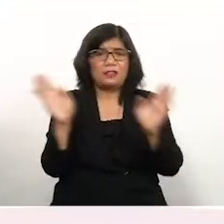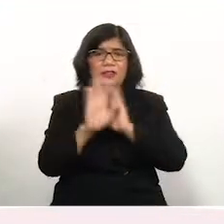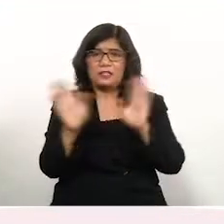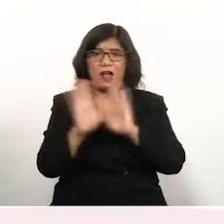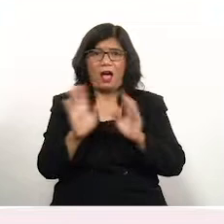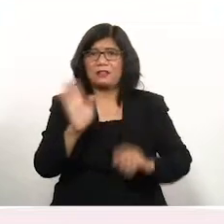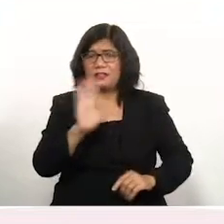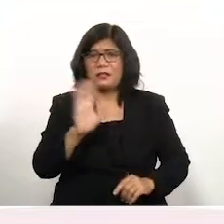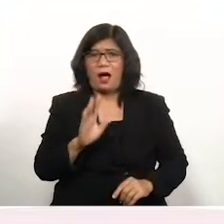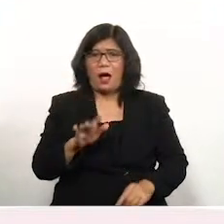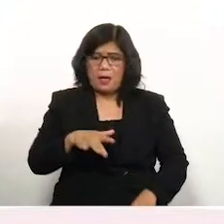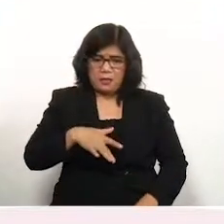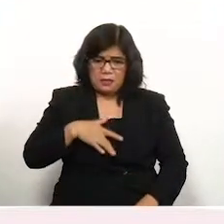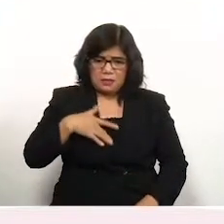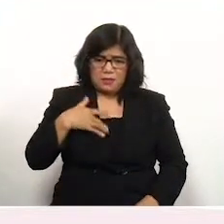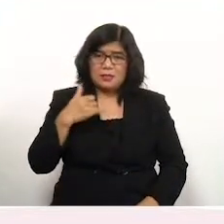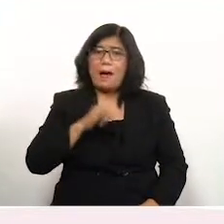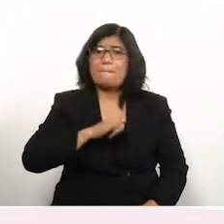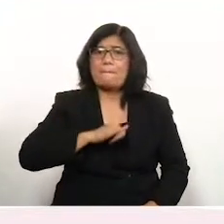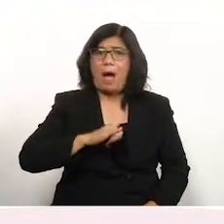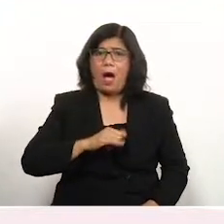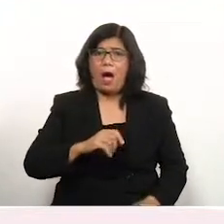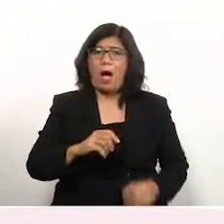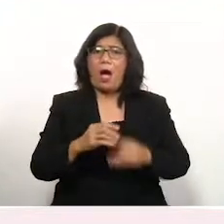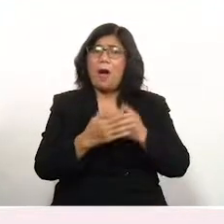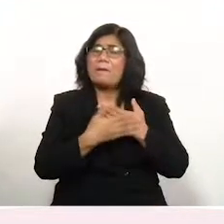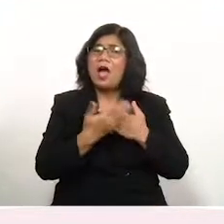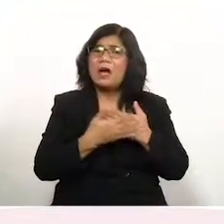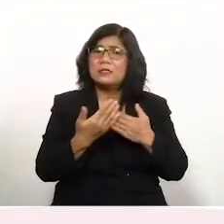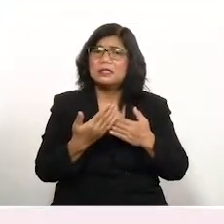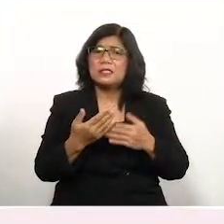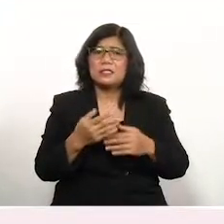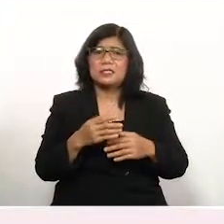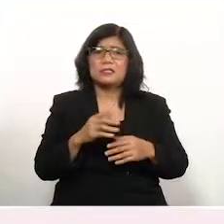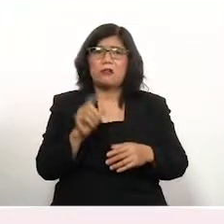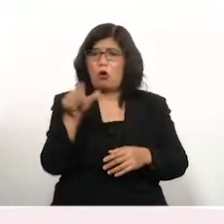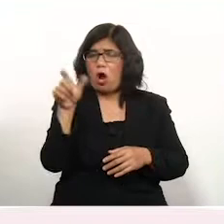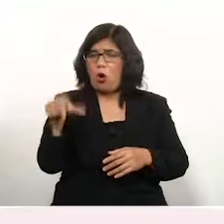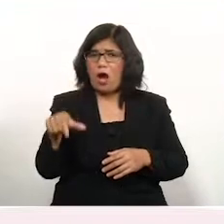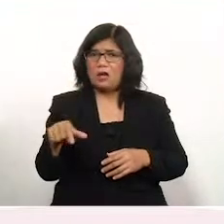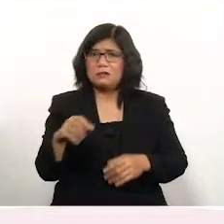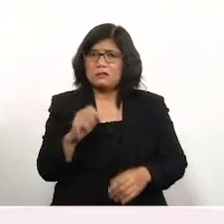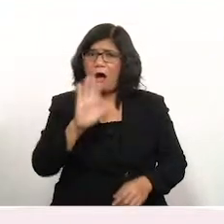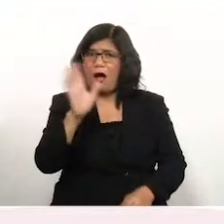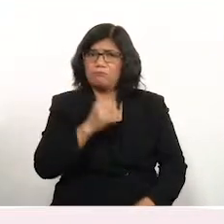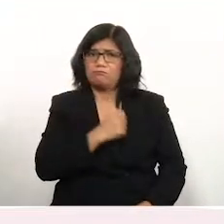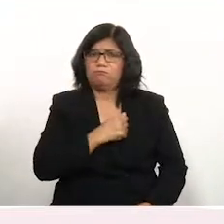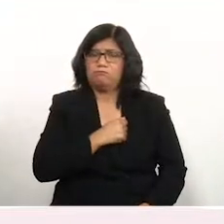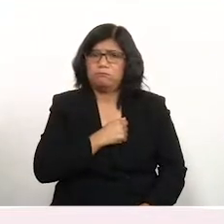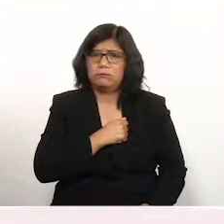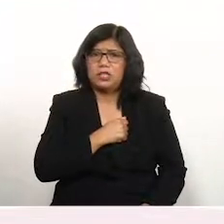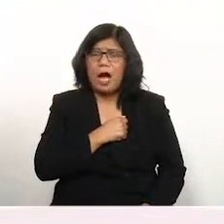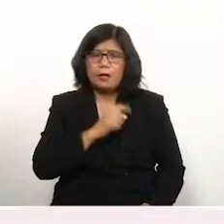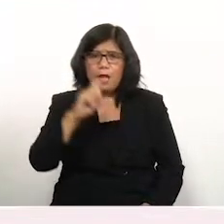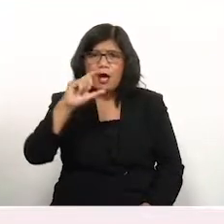seperasaan mengasihi saudara jangan hidup dalam kebencian jangan hidup dengan dendam jangan cari-cari kesalahan orang